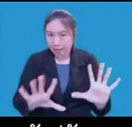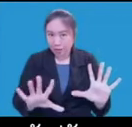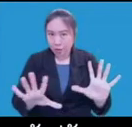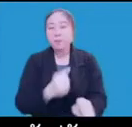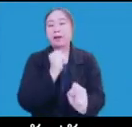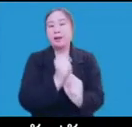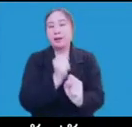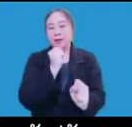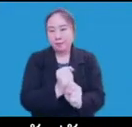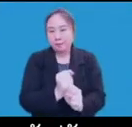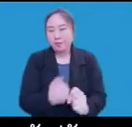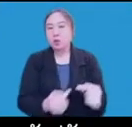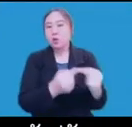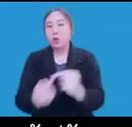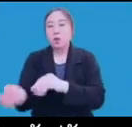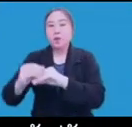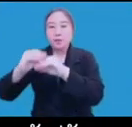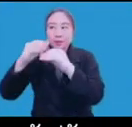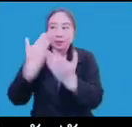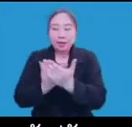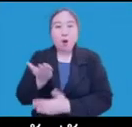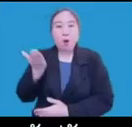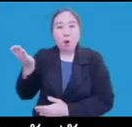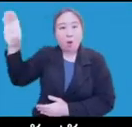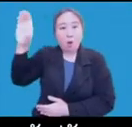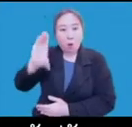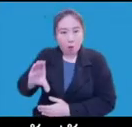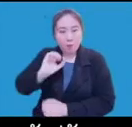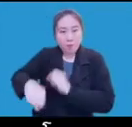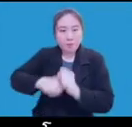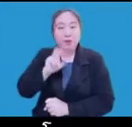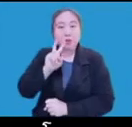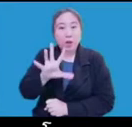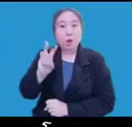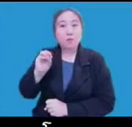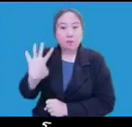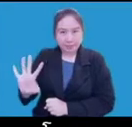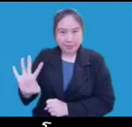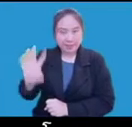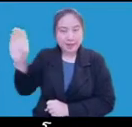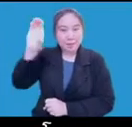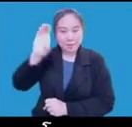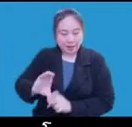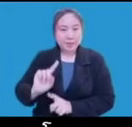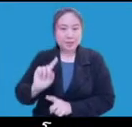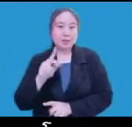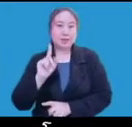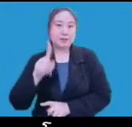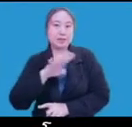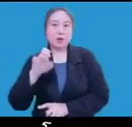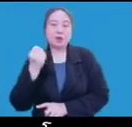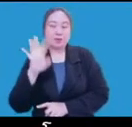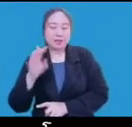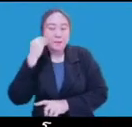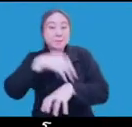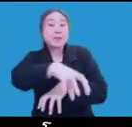ราก็มาขยายผลโดยการของประมาณในปีประมาณ2564นะคะได้มา